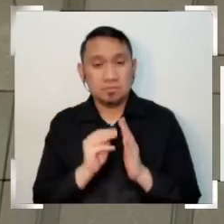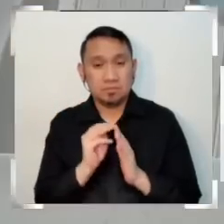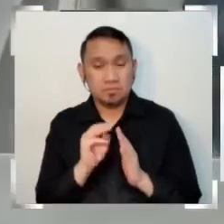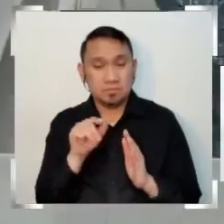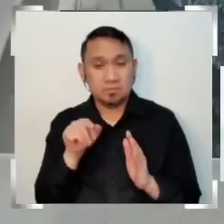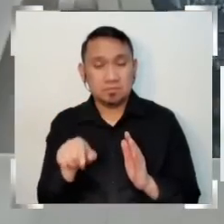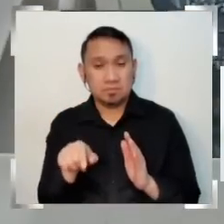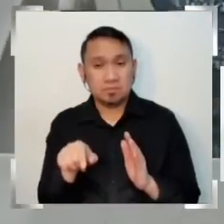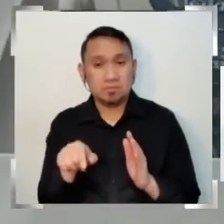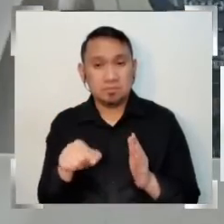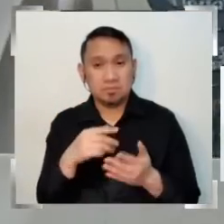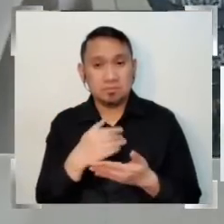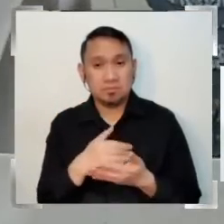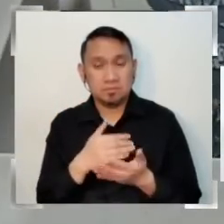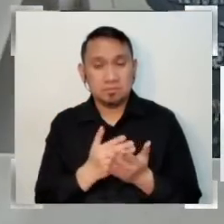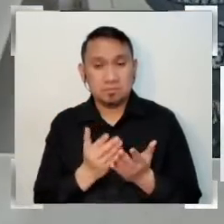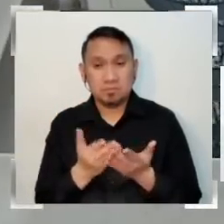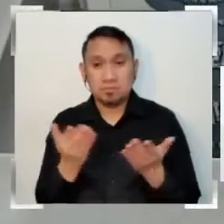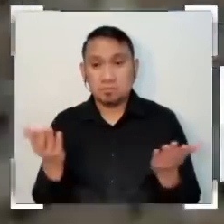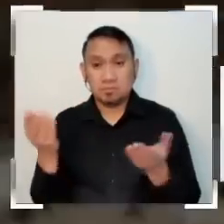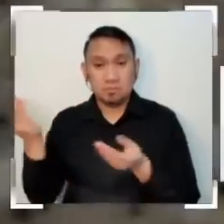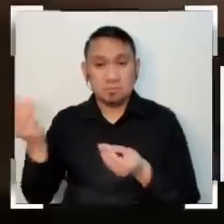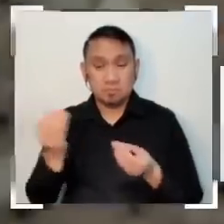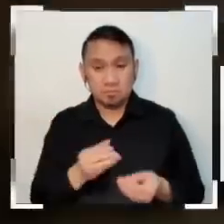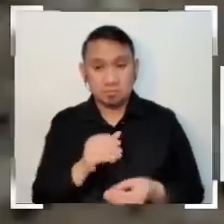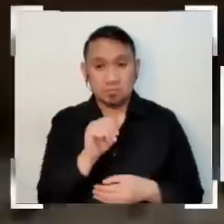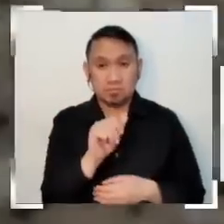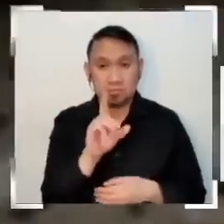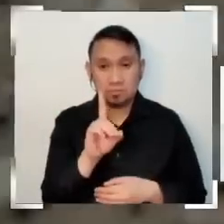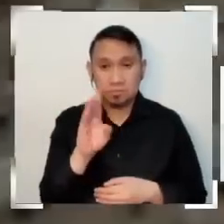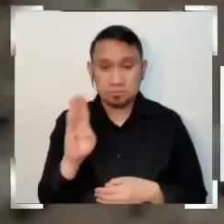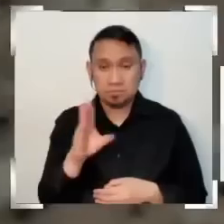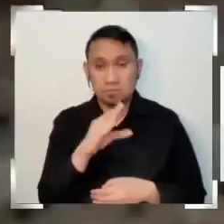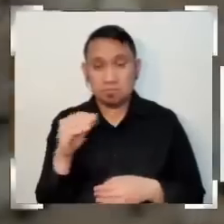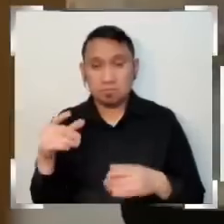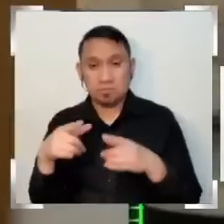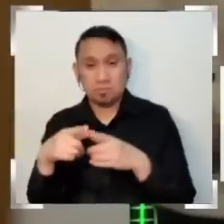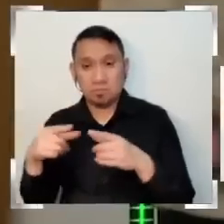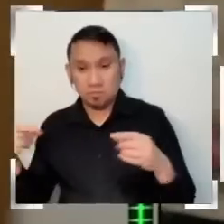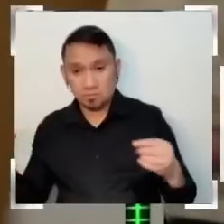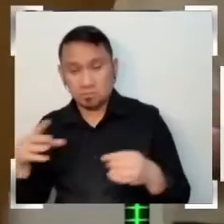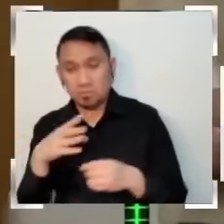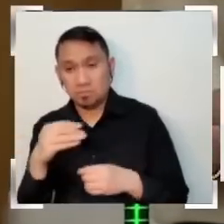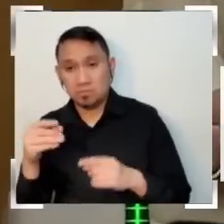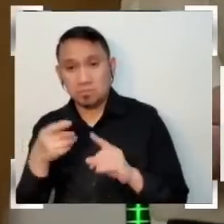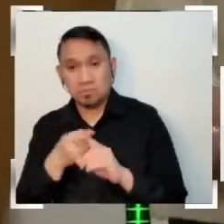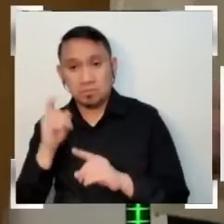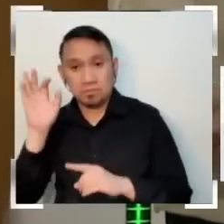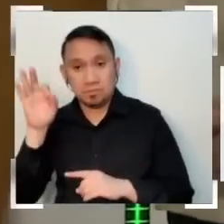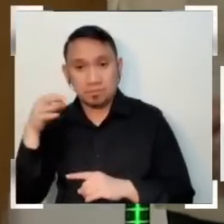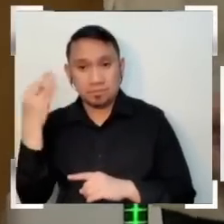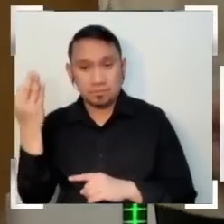Bank, Japan International Cooperation Agency at French Development Agency. DOH ang